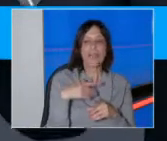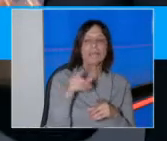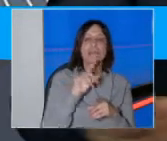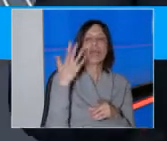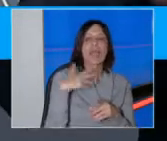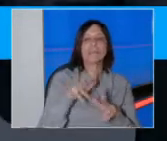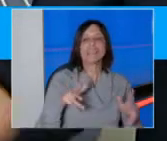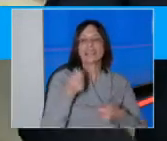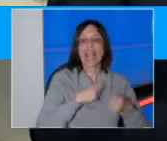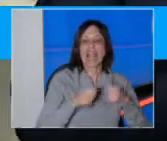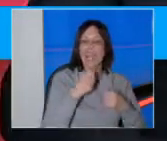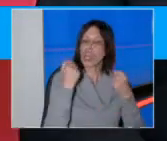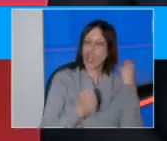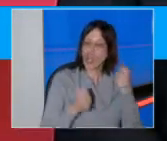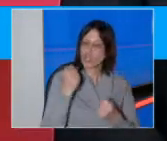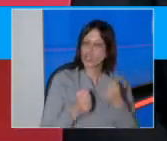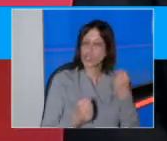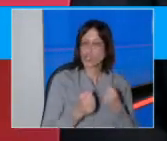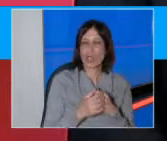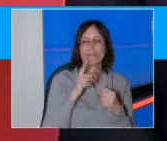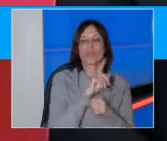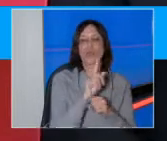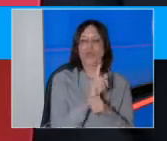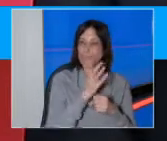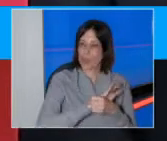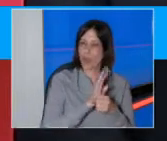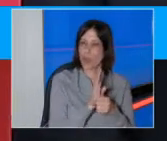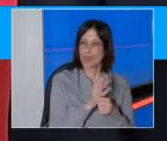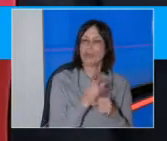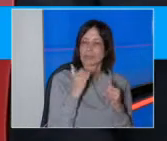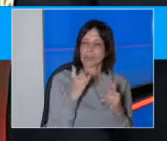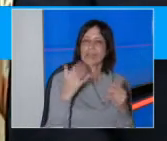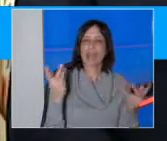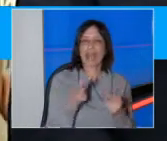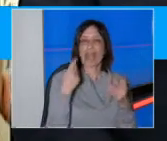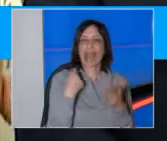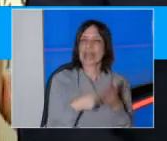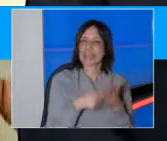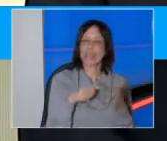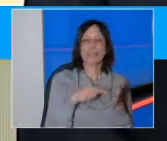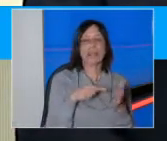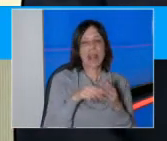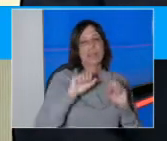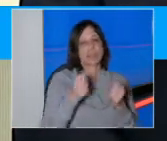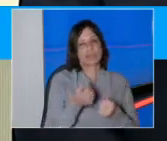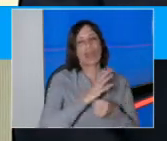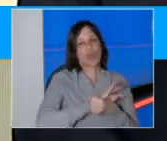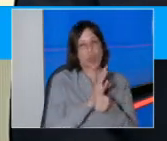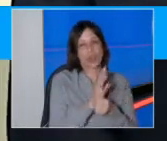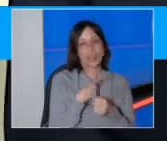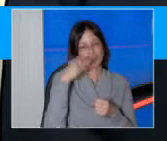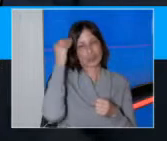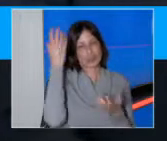כלכלי קשה, וגם כמובן... נכון, הקלה בכנסות עקב משבר הקורונה. נכון.